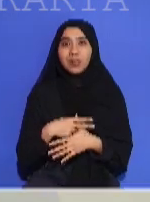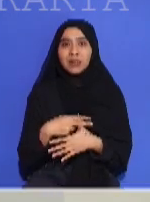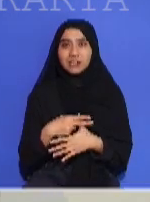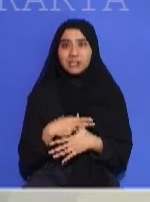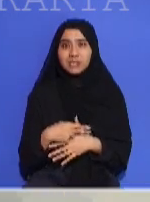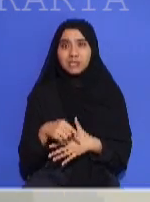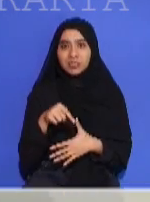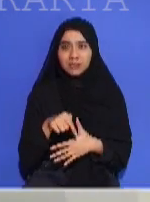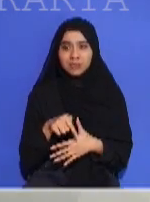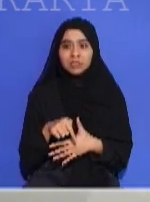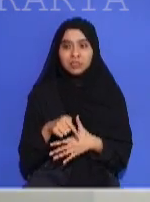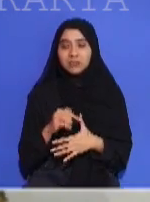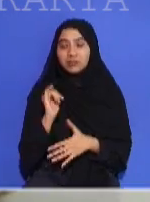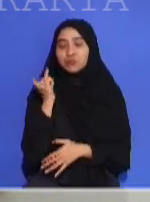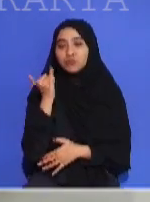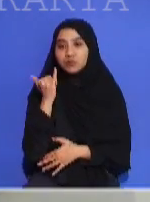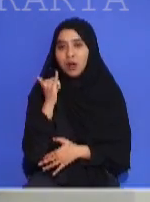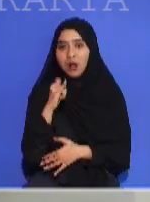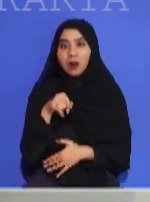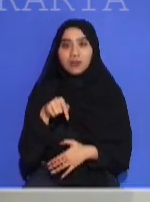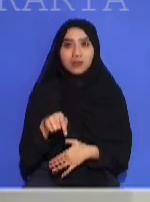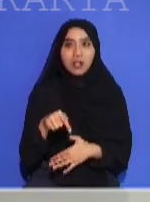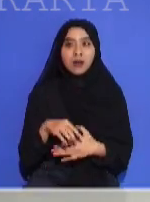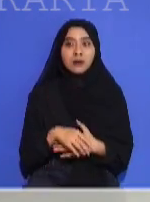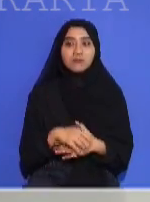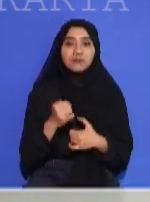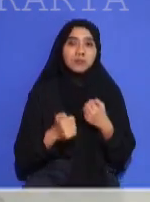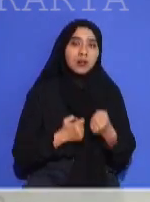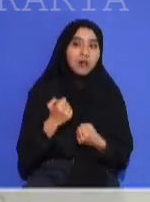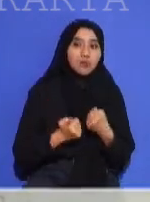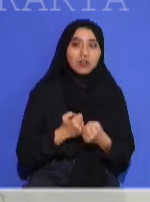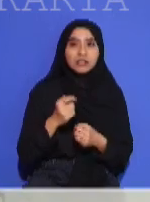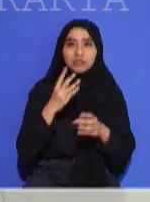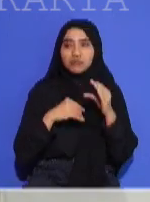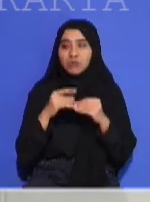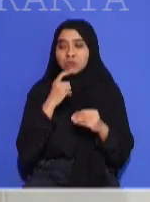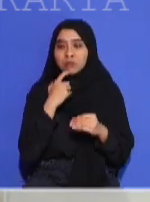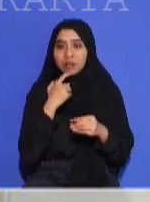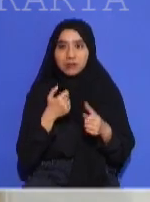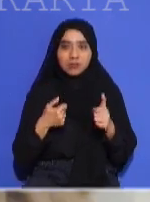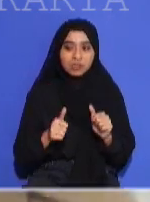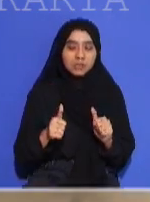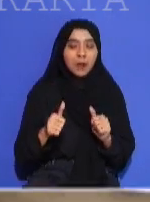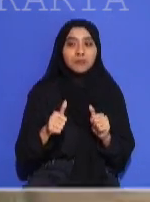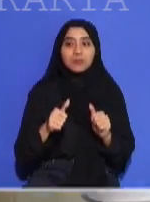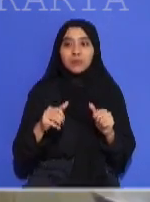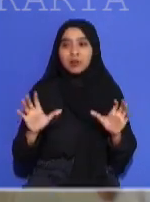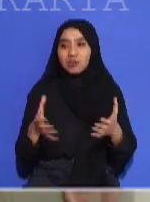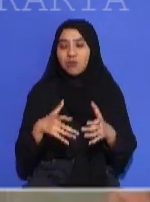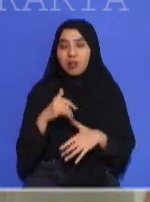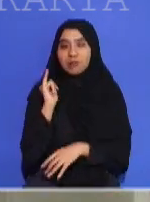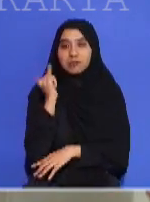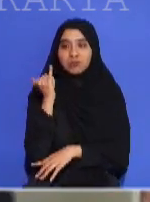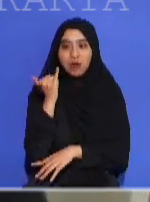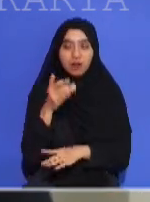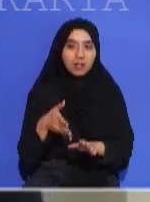Indonesia Stasiun Daerah Istimewa Yogyakarta juga akan menggelar dialog tentang persiapan kontingen Daerah Istimewa Yogyakarta sebelum bertolak